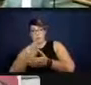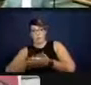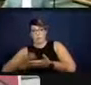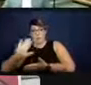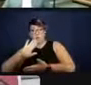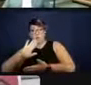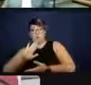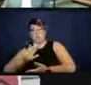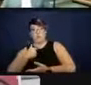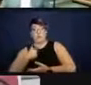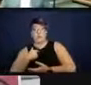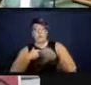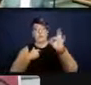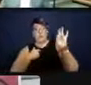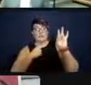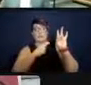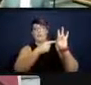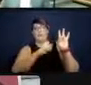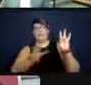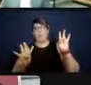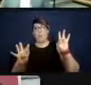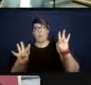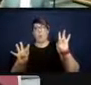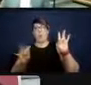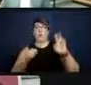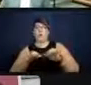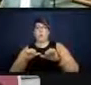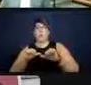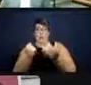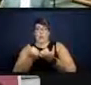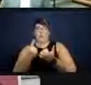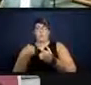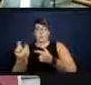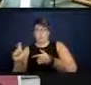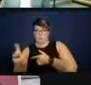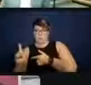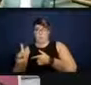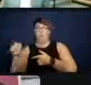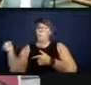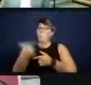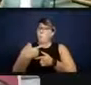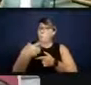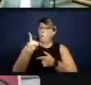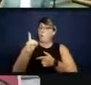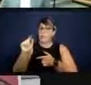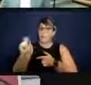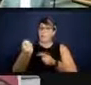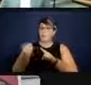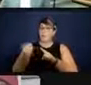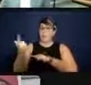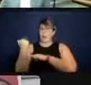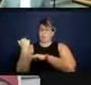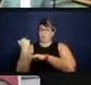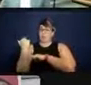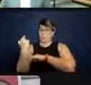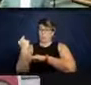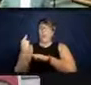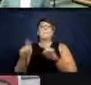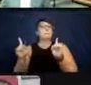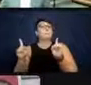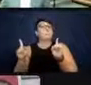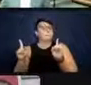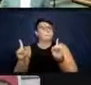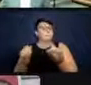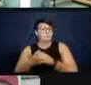في هذه الصناعات. وأيضا نحن كنا من بين أول 7 مدارس مهمة في